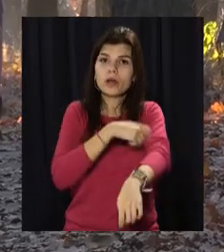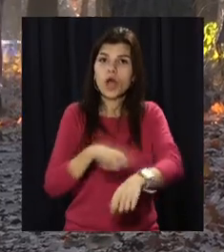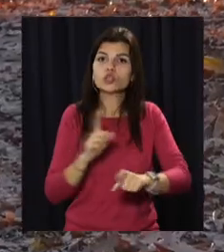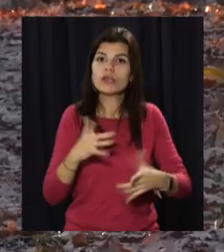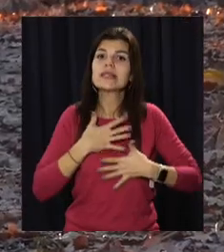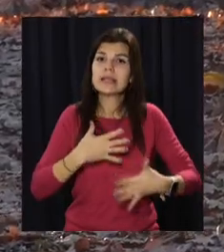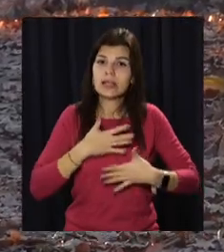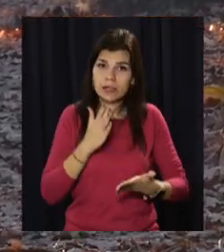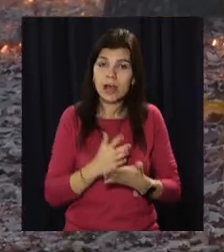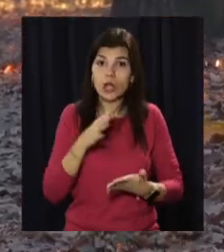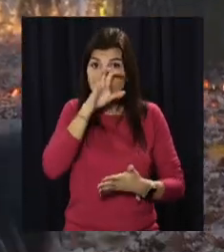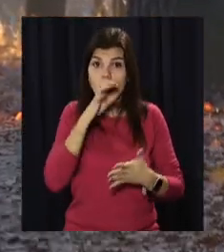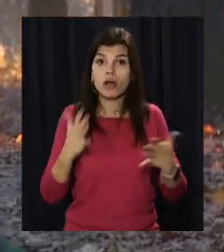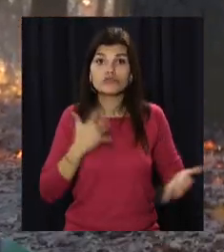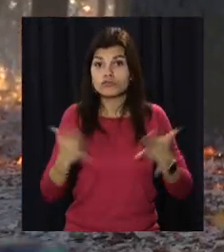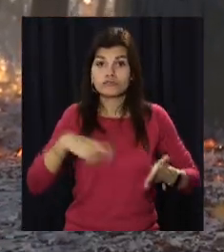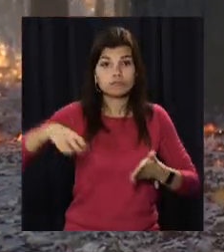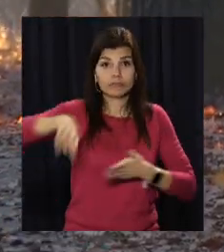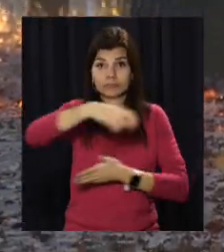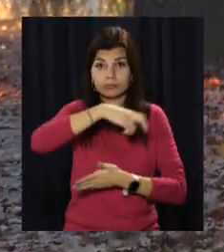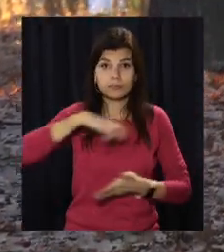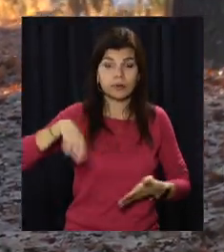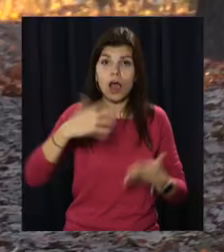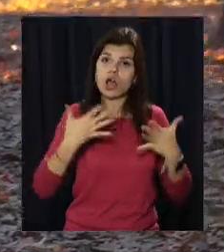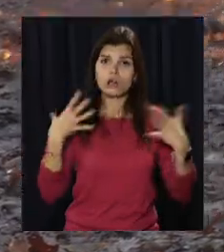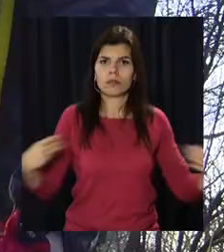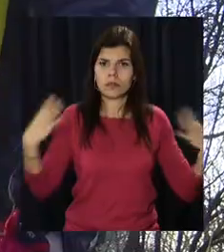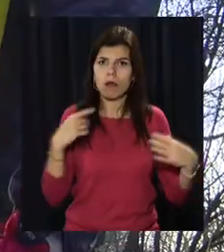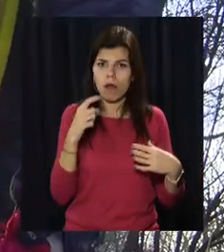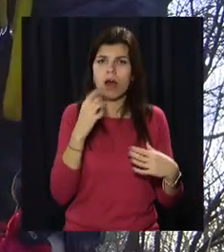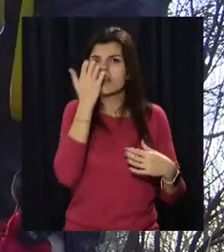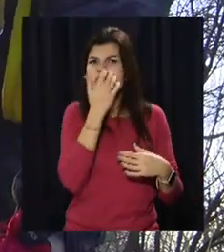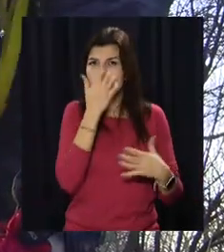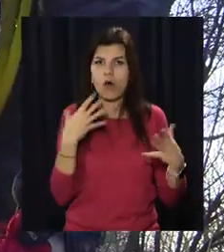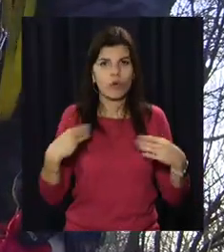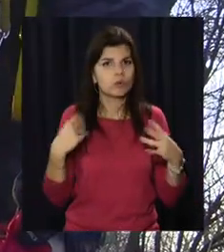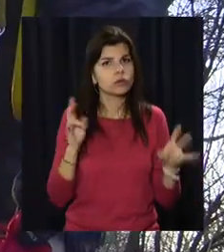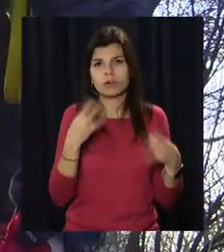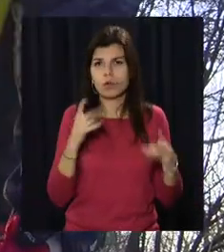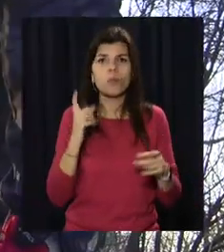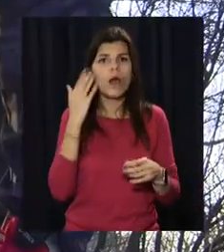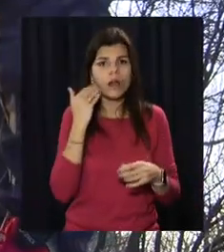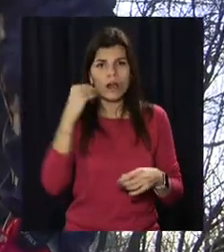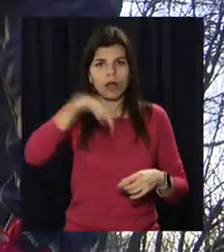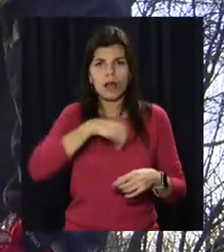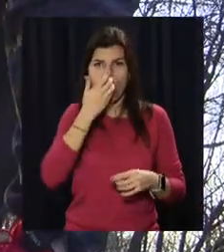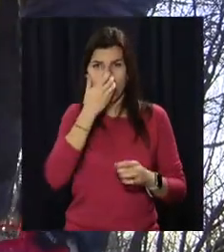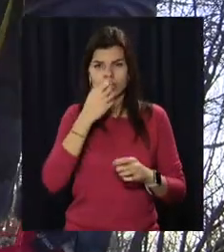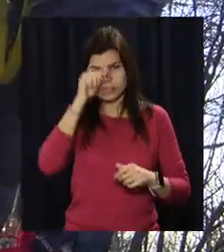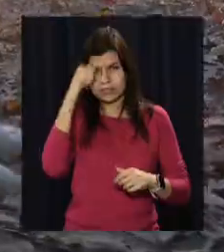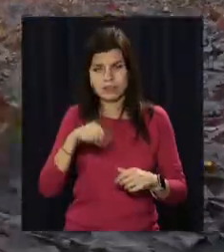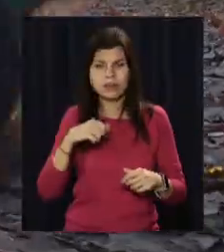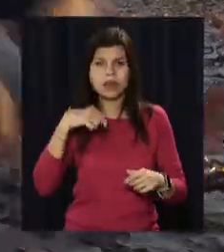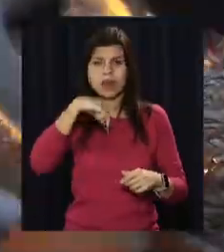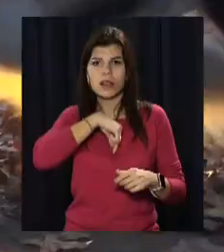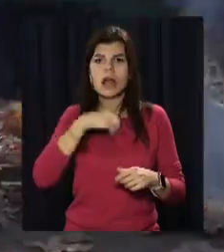тканини, що дихає. На активній собаці або в якої густа шерстина, надто теплий одяг може стати причиною перегріву. Як